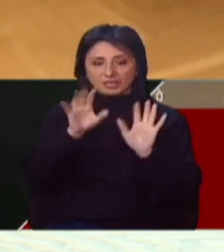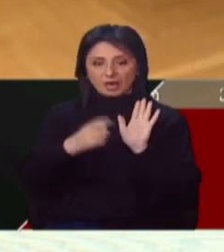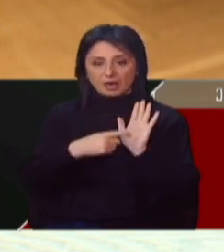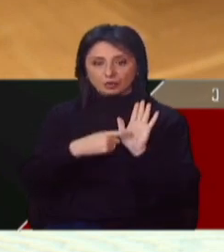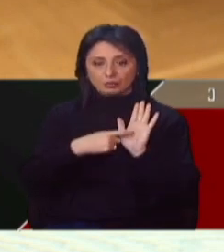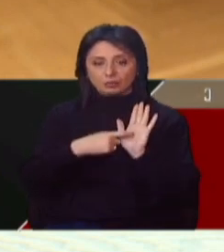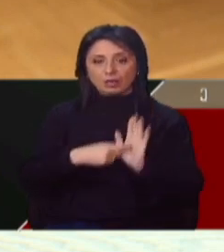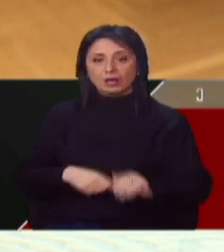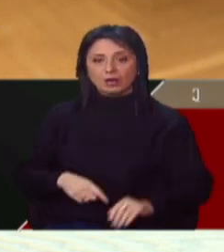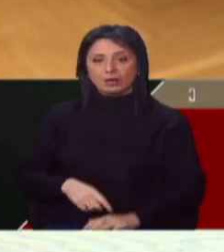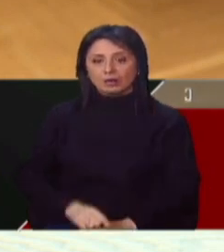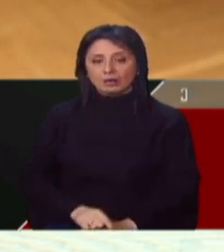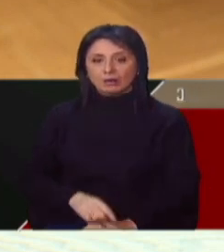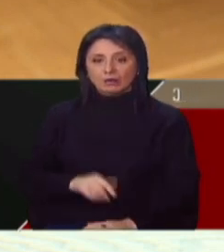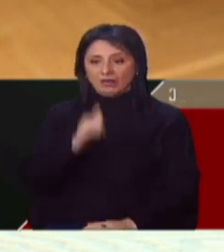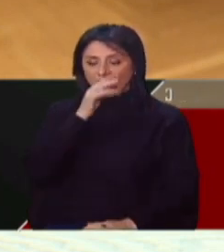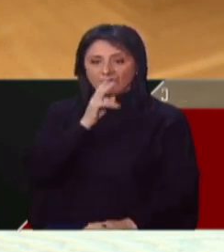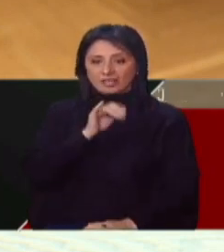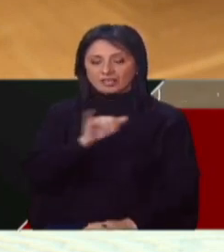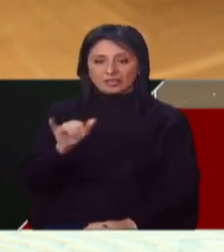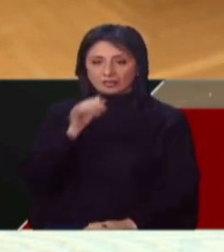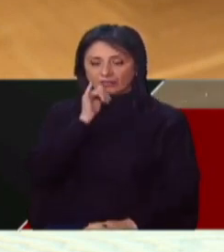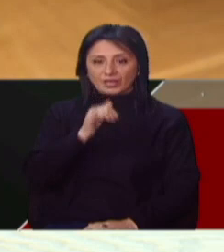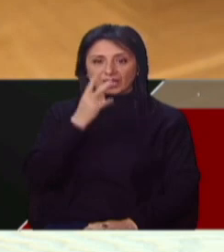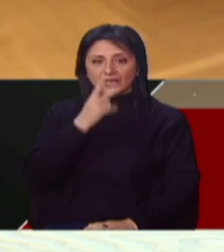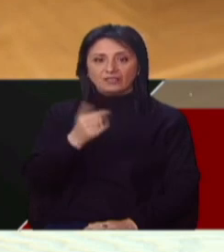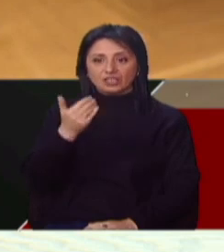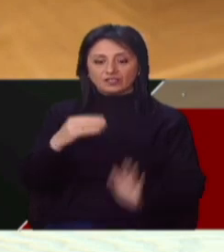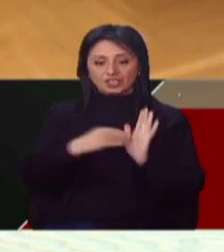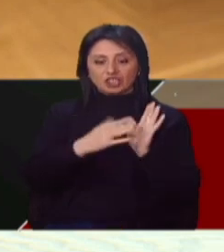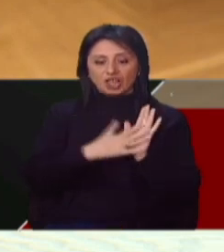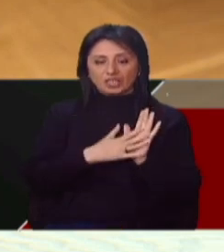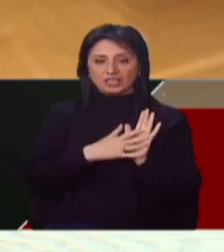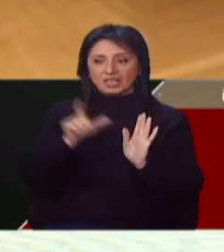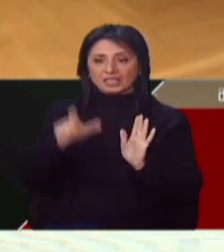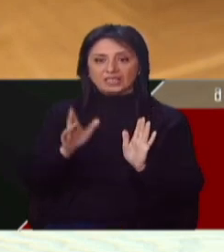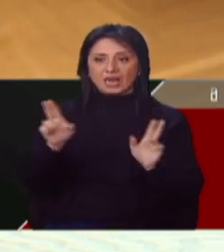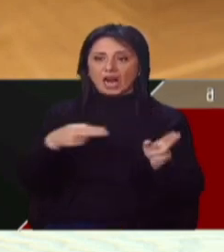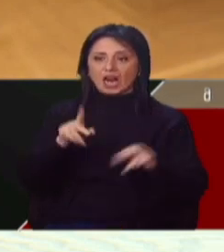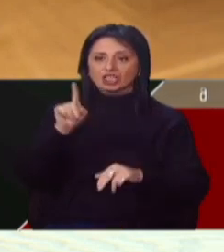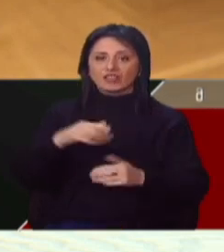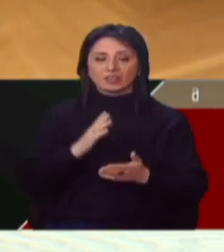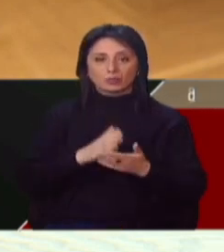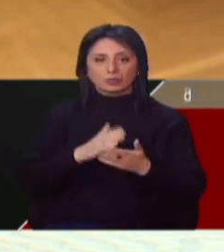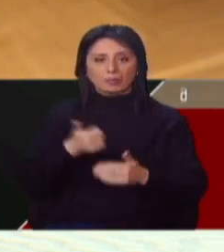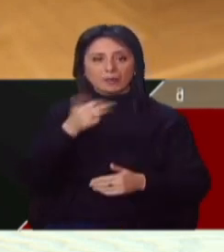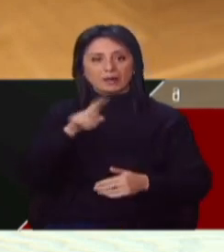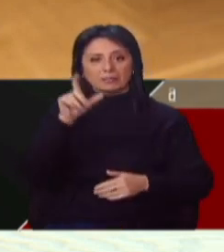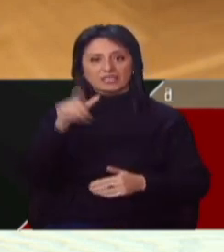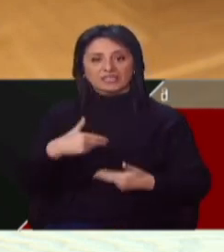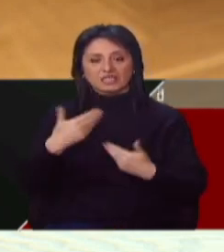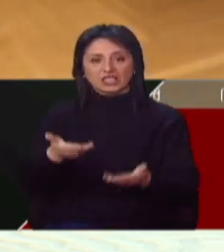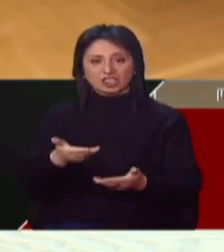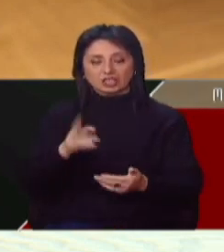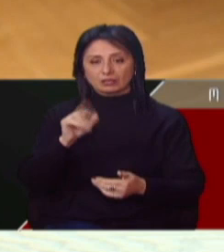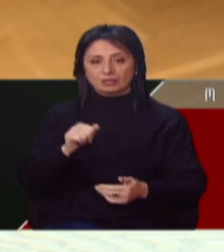anus. Versa duer nahat concenat esom, is aris angarișual de buli, premier ministri stina